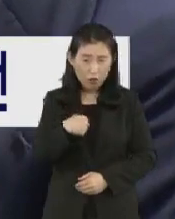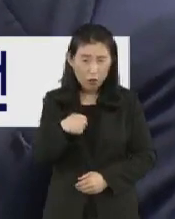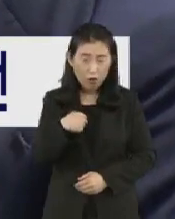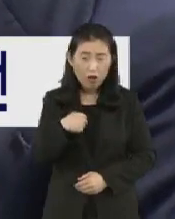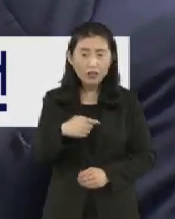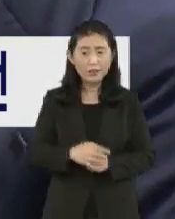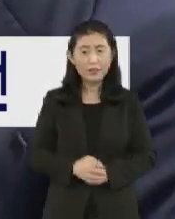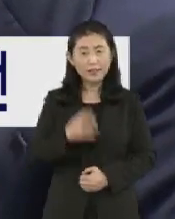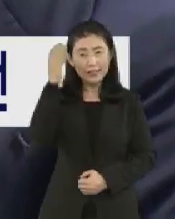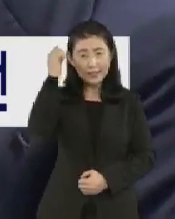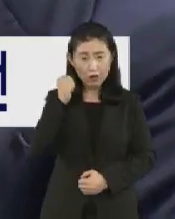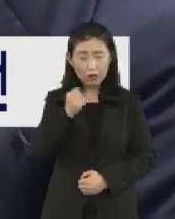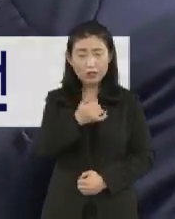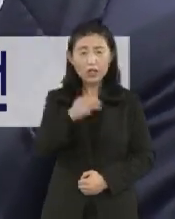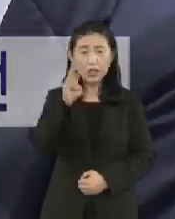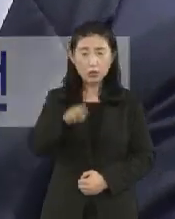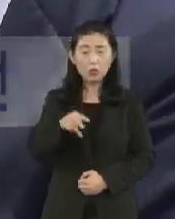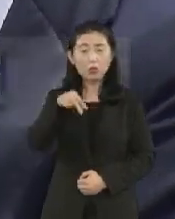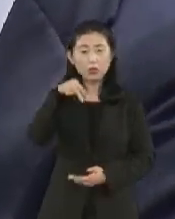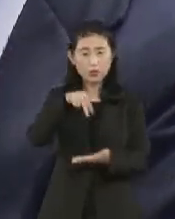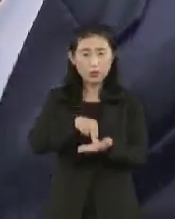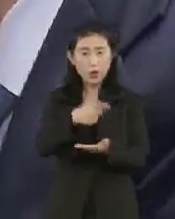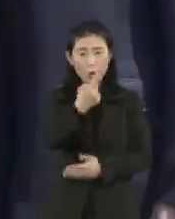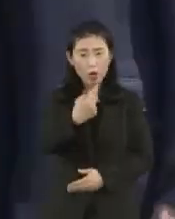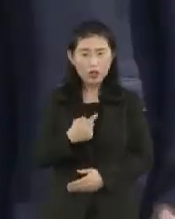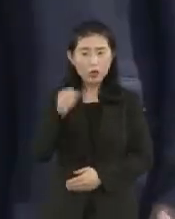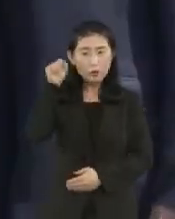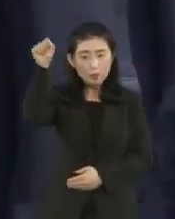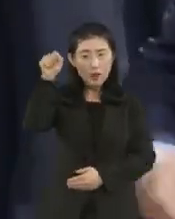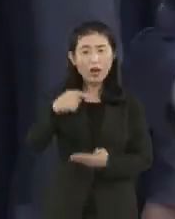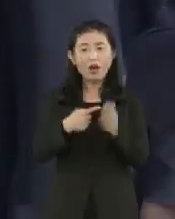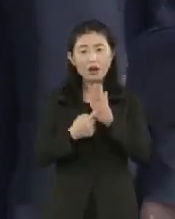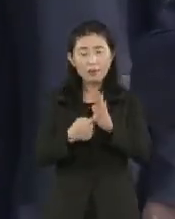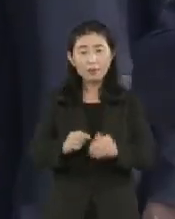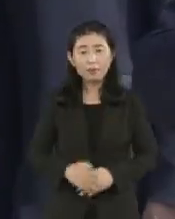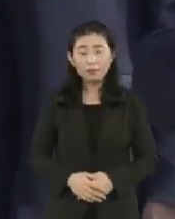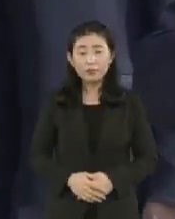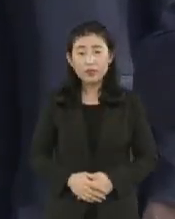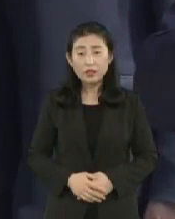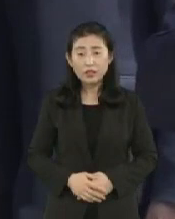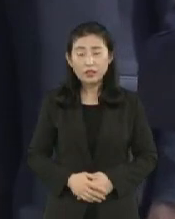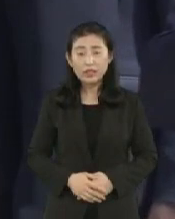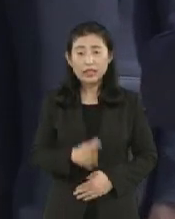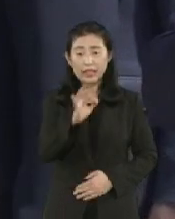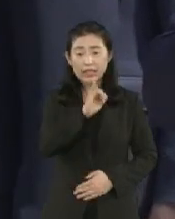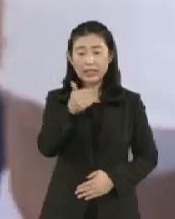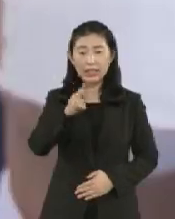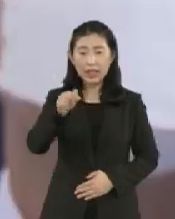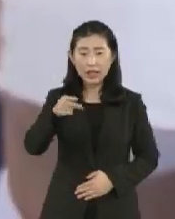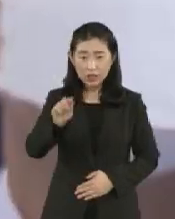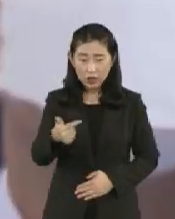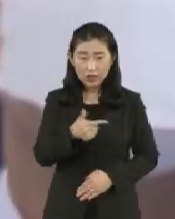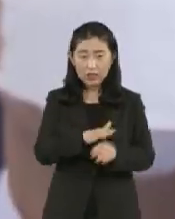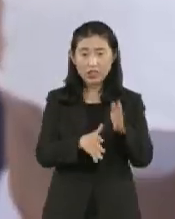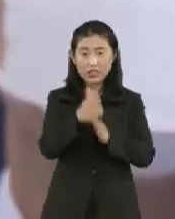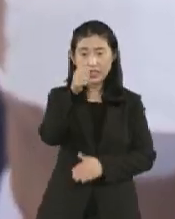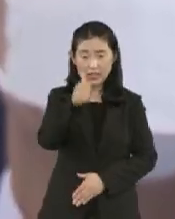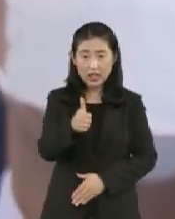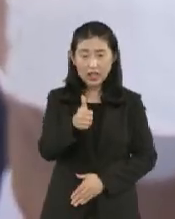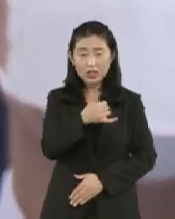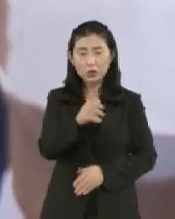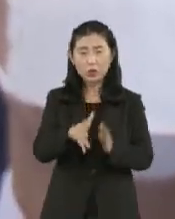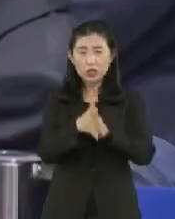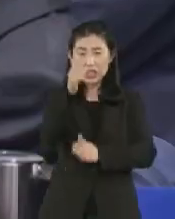의미에서 세종시를 출마선언 장소 로 선택했습니다 출마선언 시계는 이낙연 전 총리와 허태정 나 2002